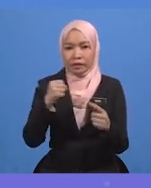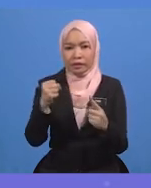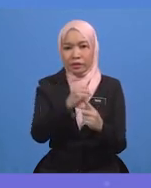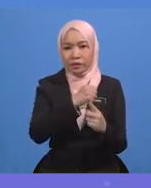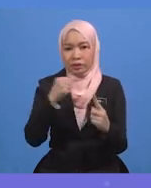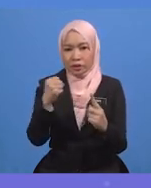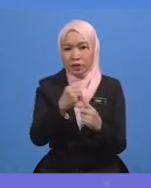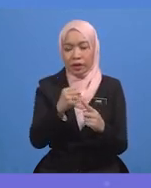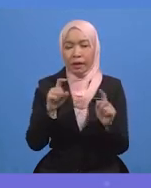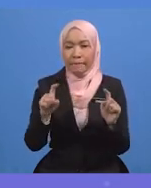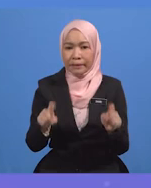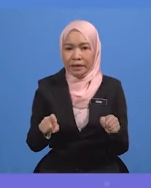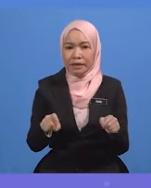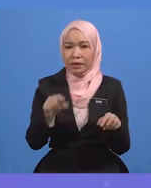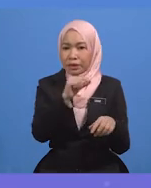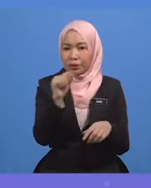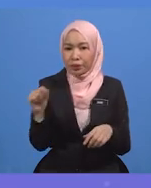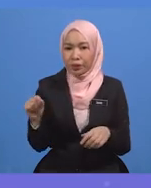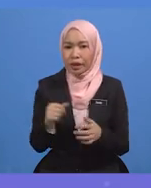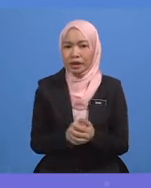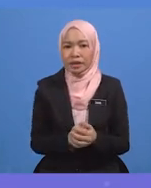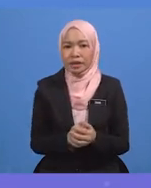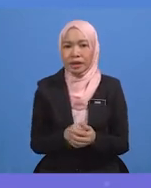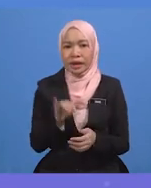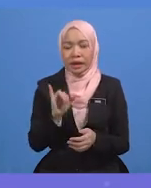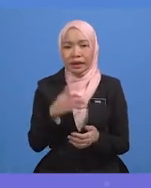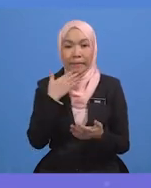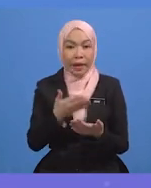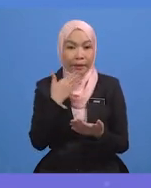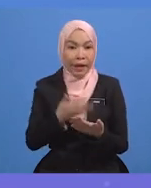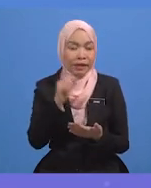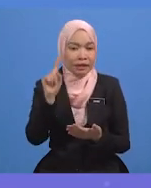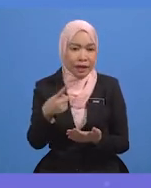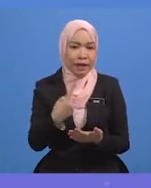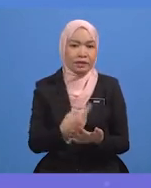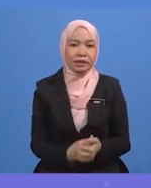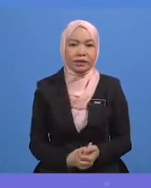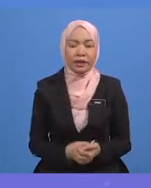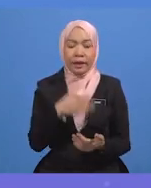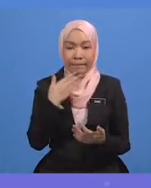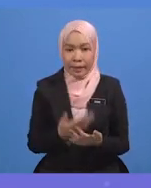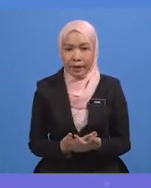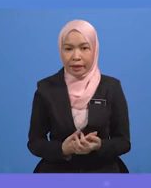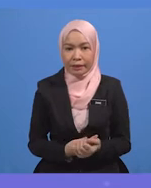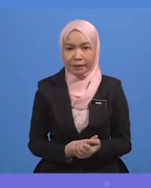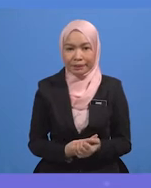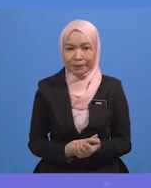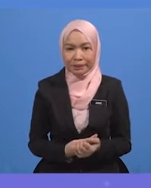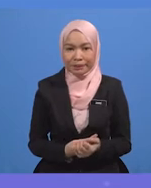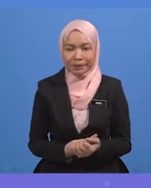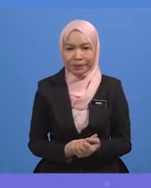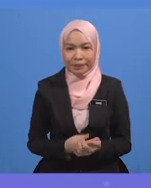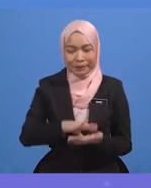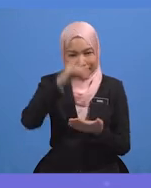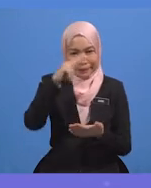Beri image yang baik, tulis status yang bermanfaat sahaja. Baiklah murid-murid, pelayaran